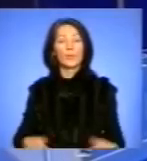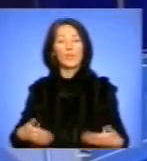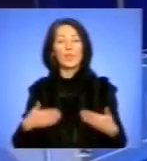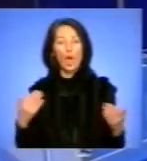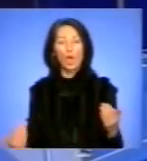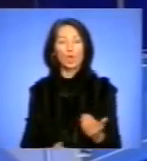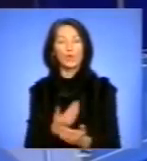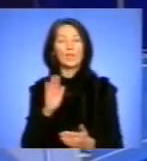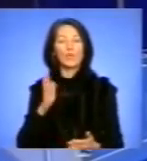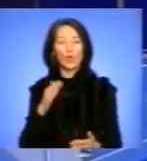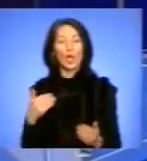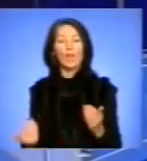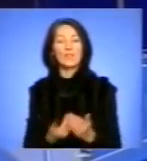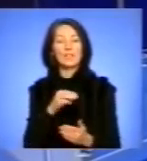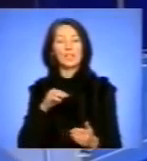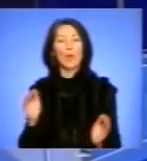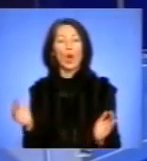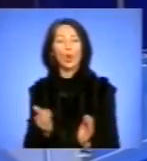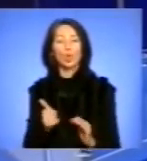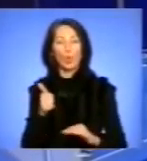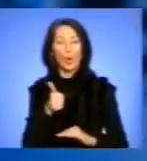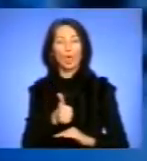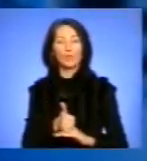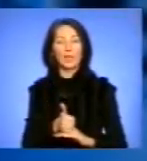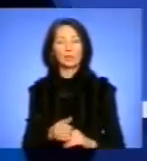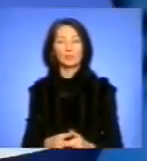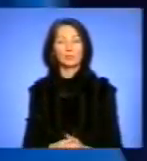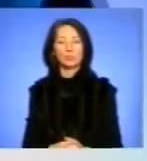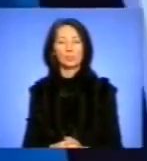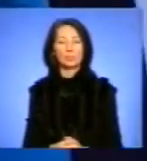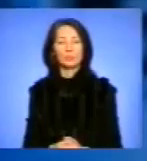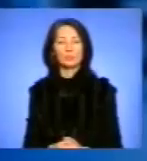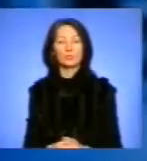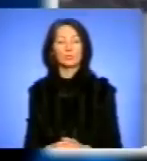Вітаю, новини вівторка у «Вістях ТТБ». Коротко про головне.